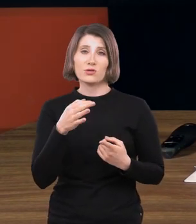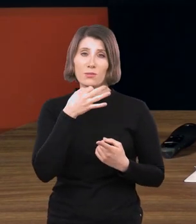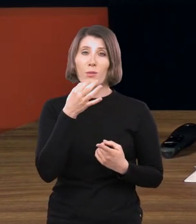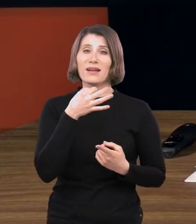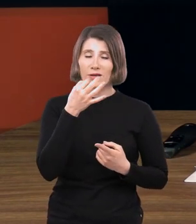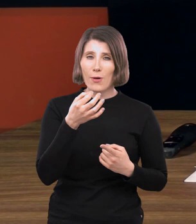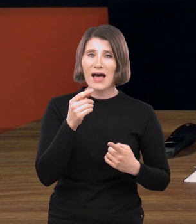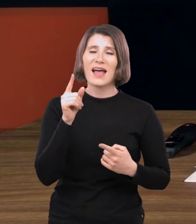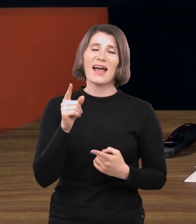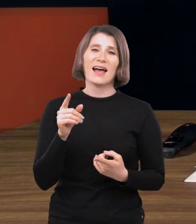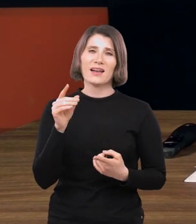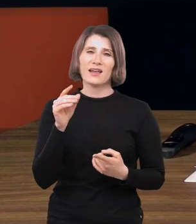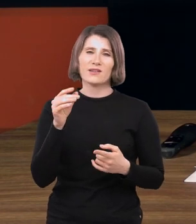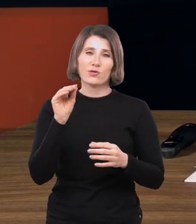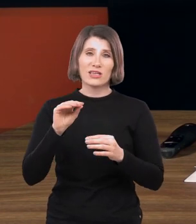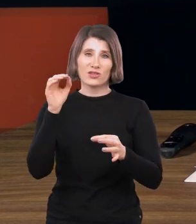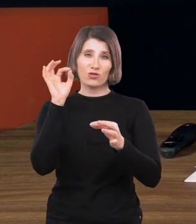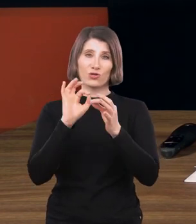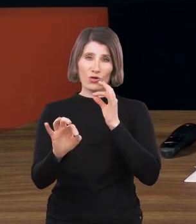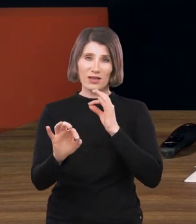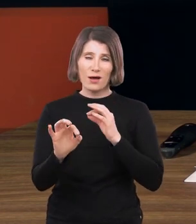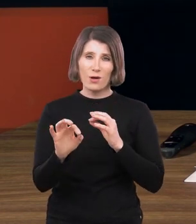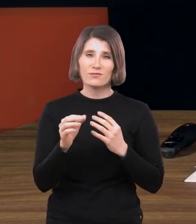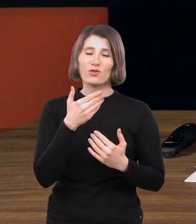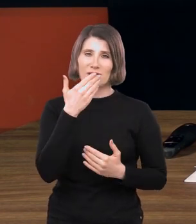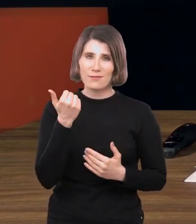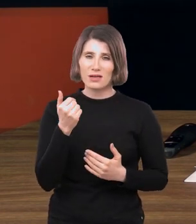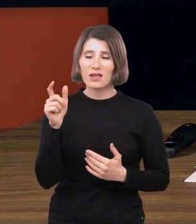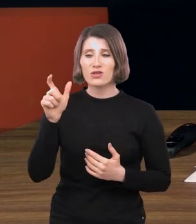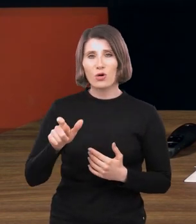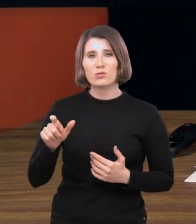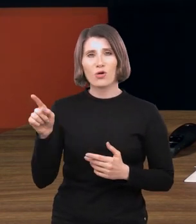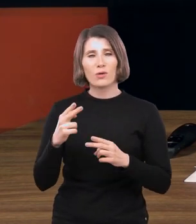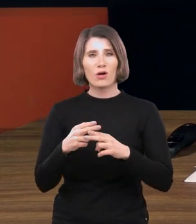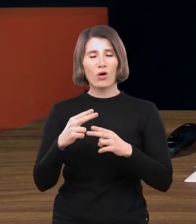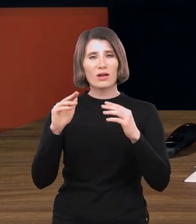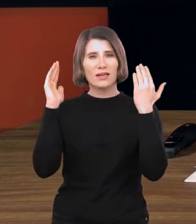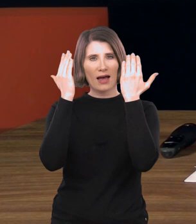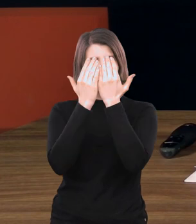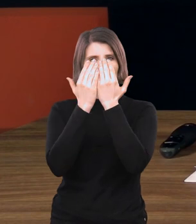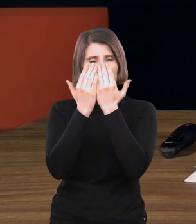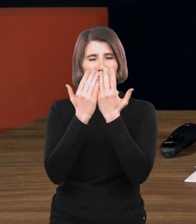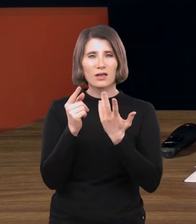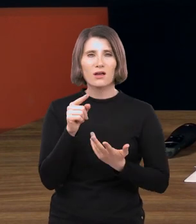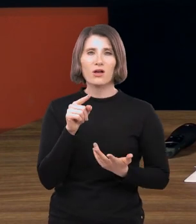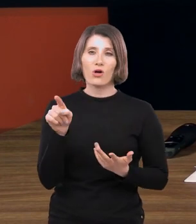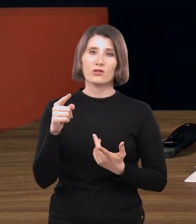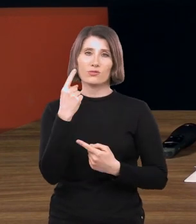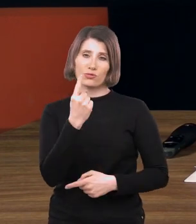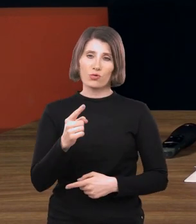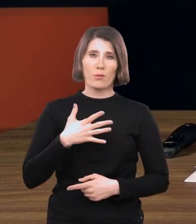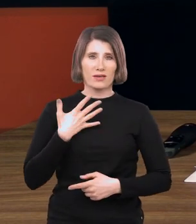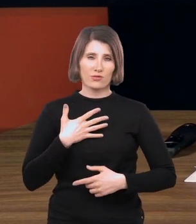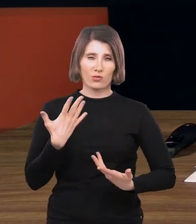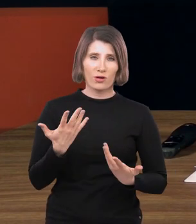oznacza oczywiście, że jest idealna. Nie oznacza to, że osoby ze spektrum zaburzeń autystycznych mają się świetnie i nic nie